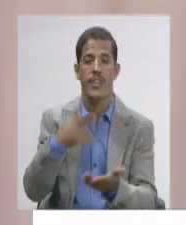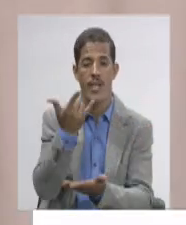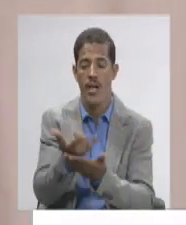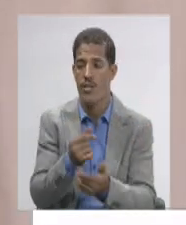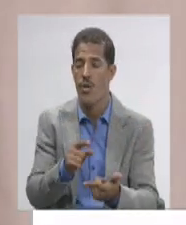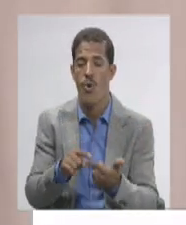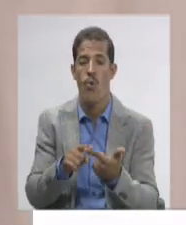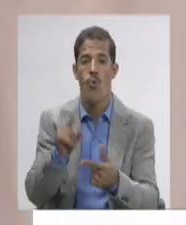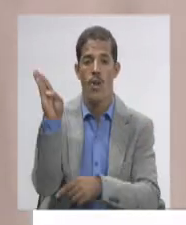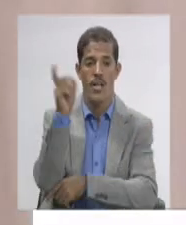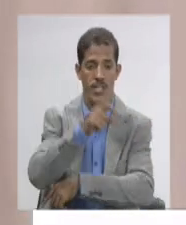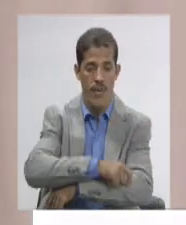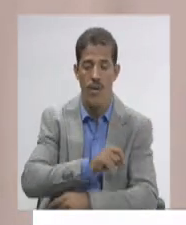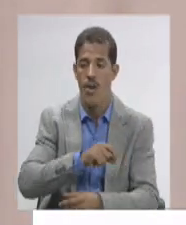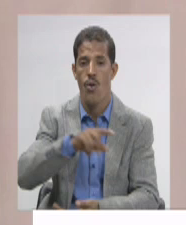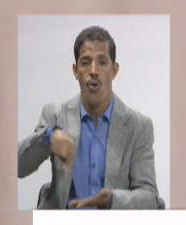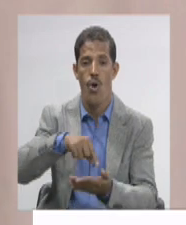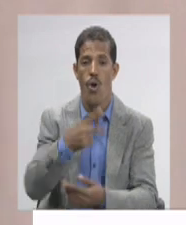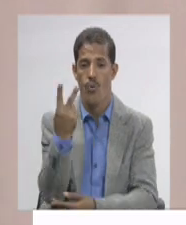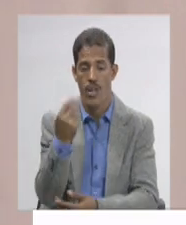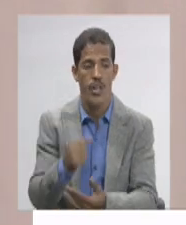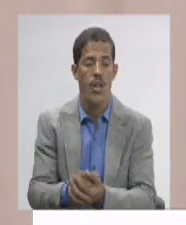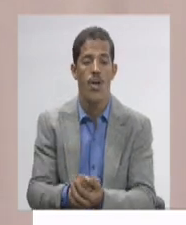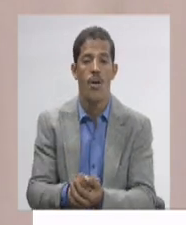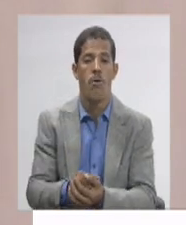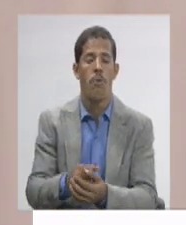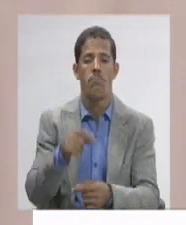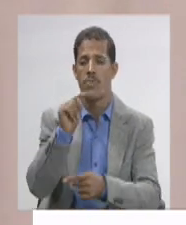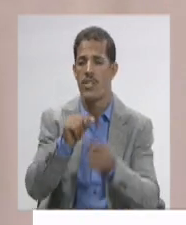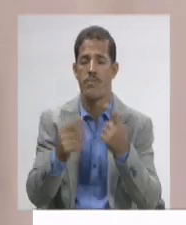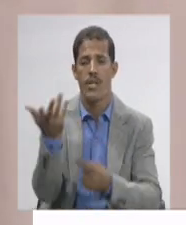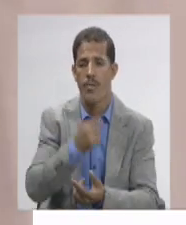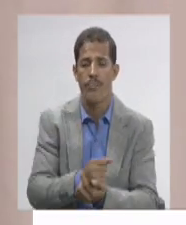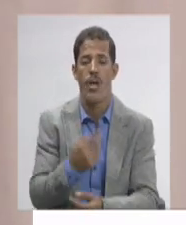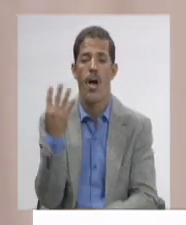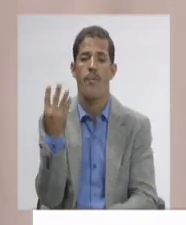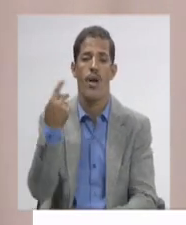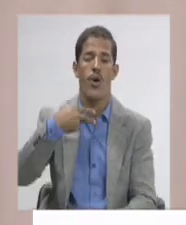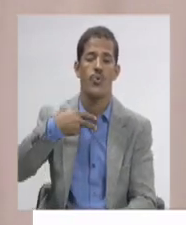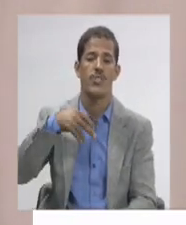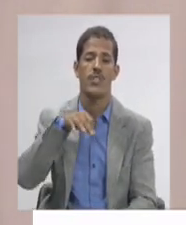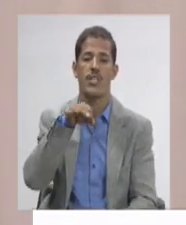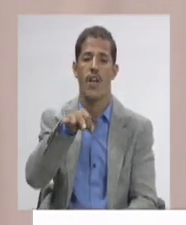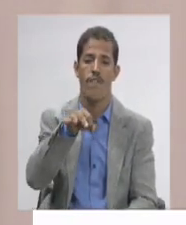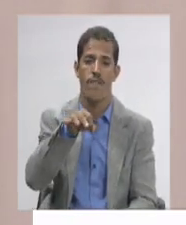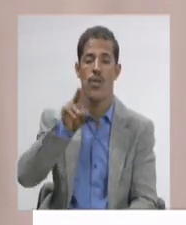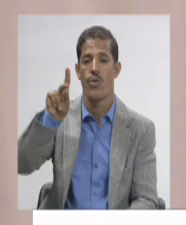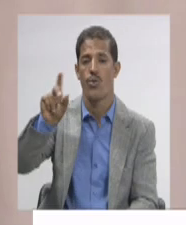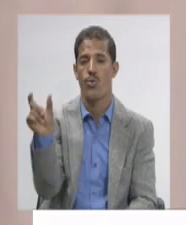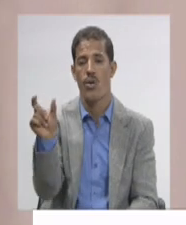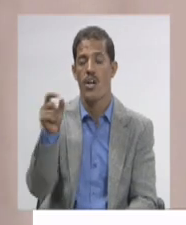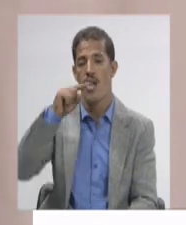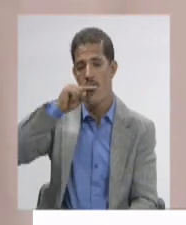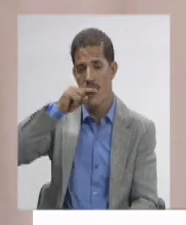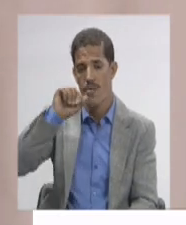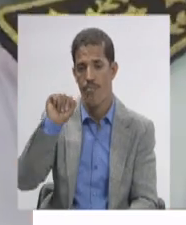والحوض ومناطق اخرى بانتاج سنوي يناهز 24 ال طن من التمو ايها